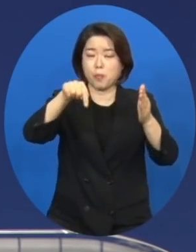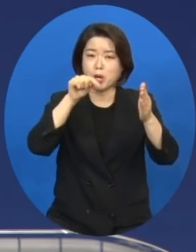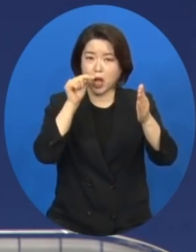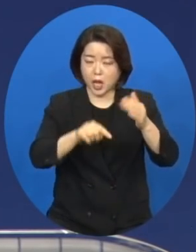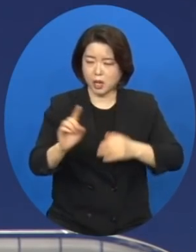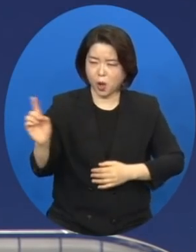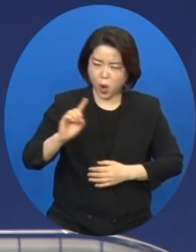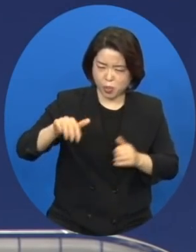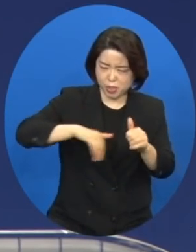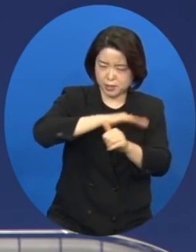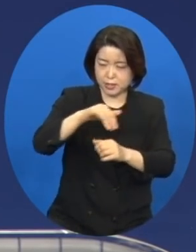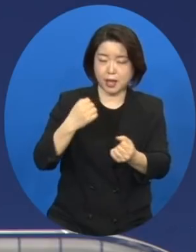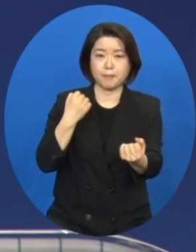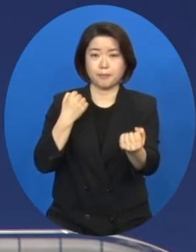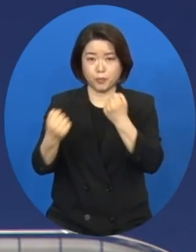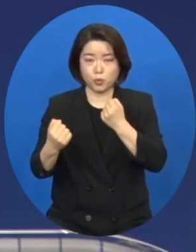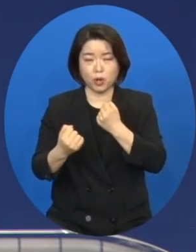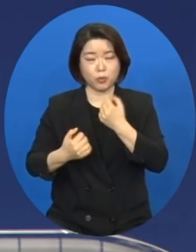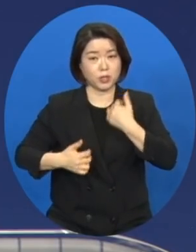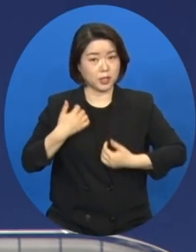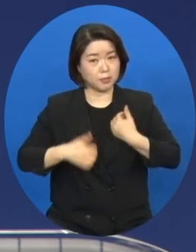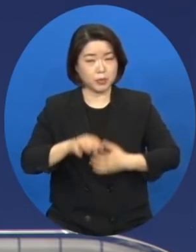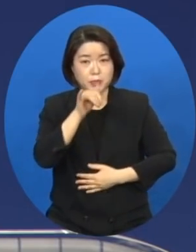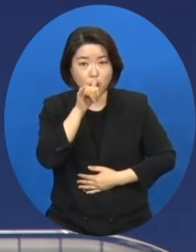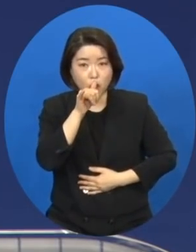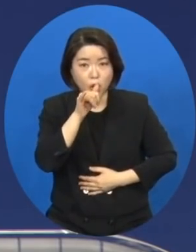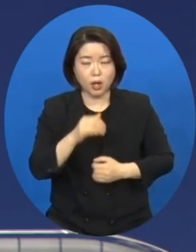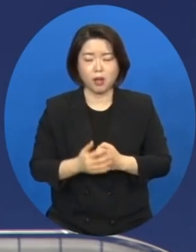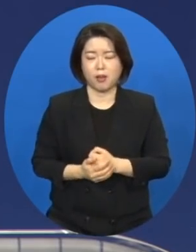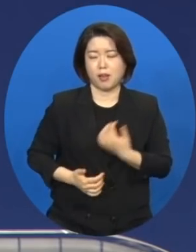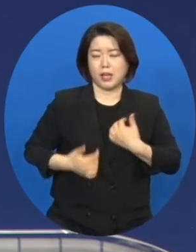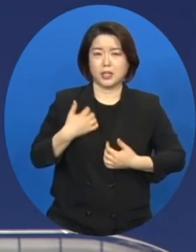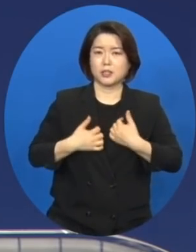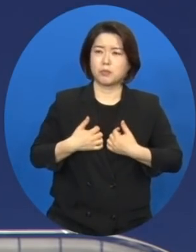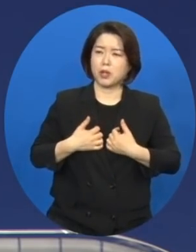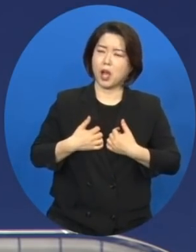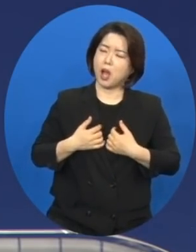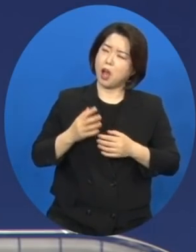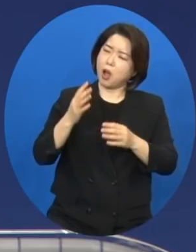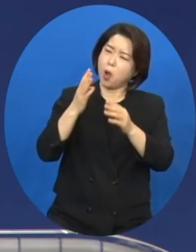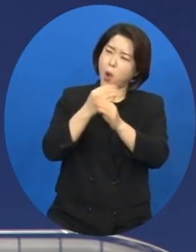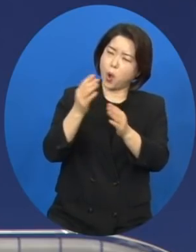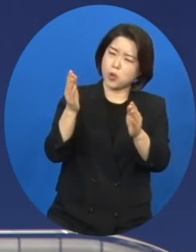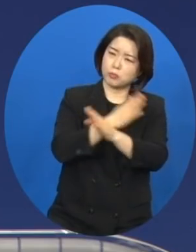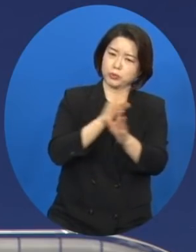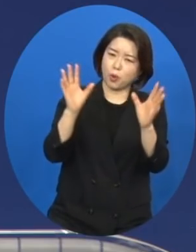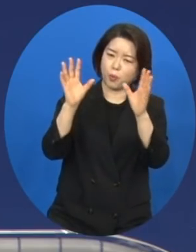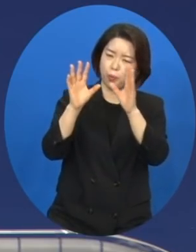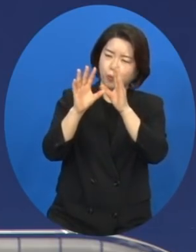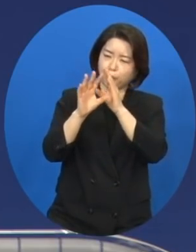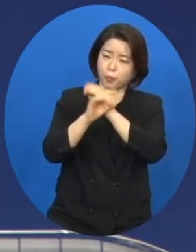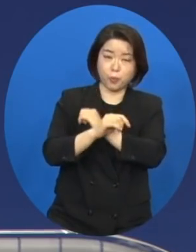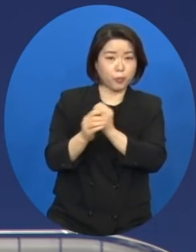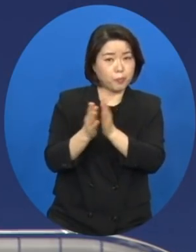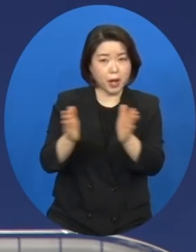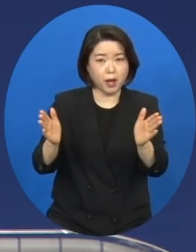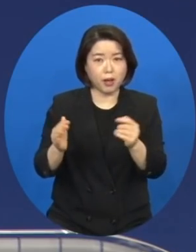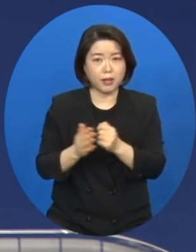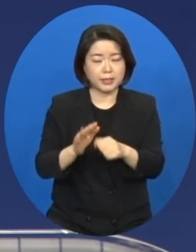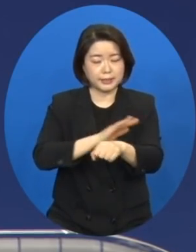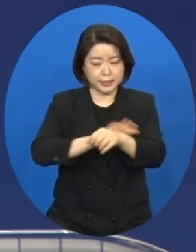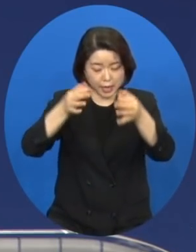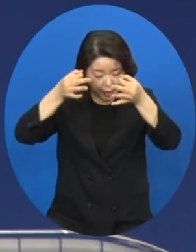상황에도 불구하고 여러분 기쁘십니까? 아니면 그 기쁨이 언젠가부터 사라지기 시작하셨습니까? 여러분 잘